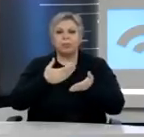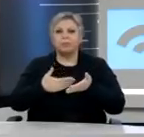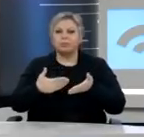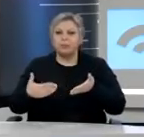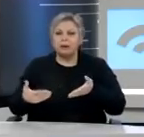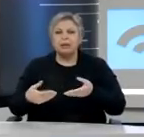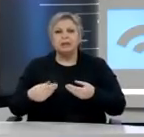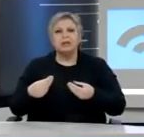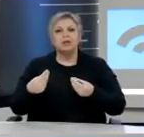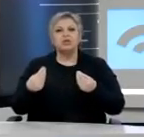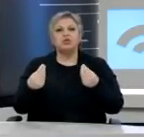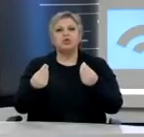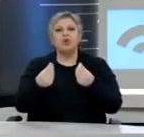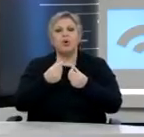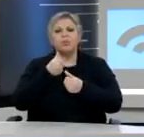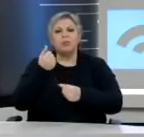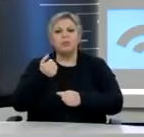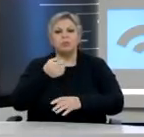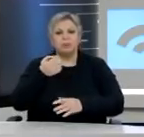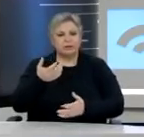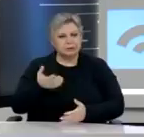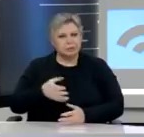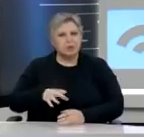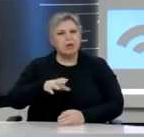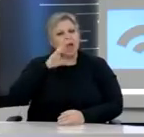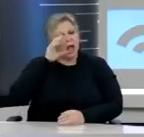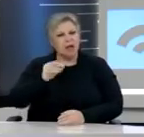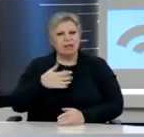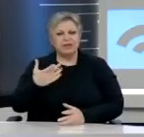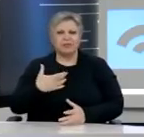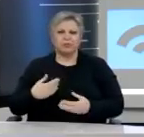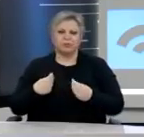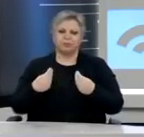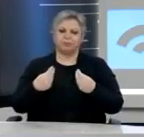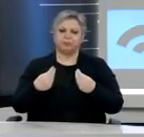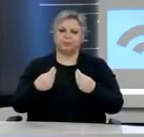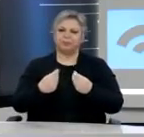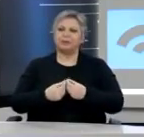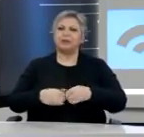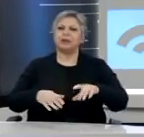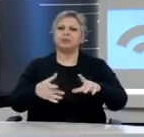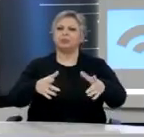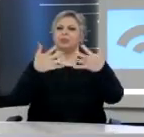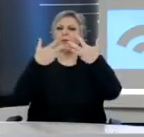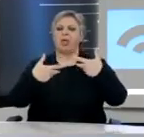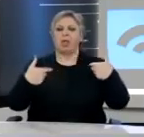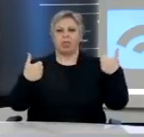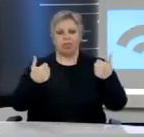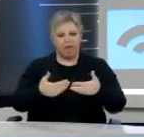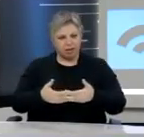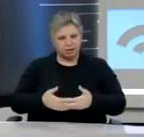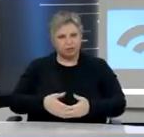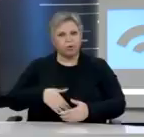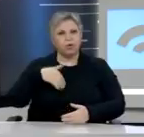υιοθετήσει. Ένα στυλ πράγματι ιδιαίτερα θεατρικό, ένα στυλ υψηλών